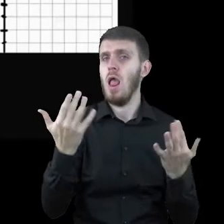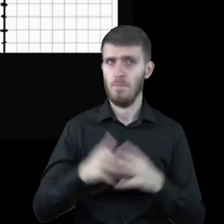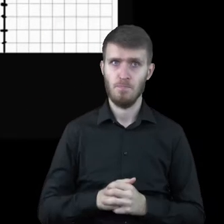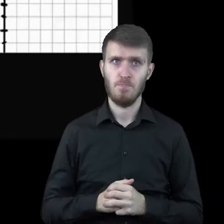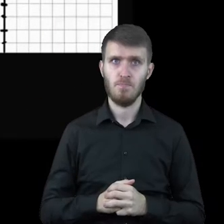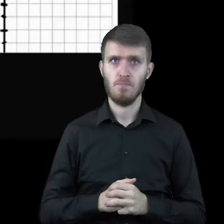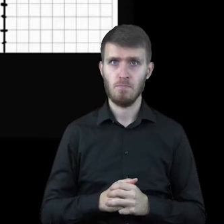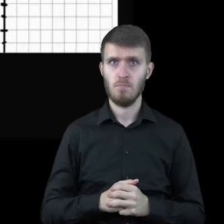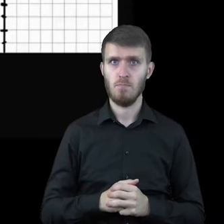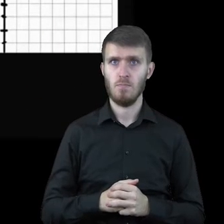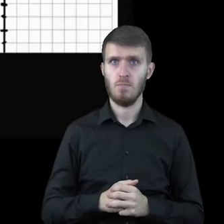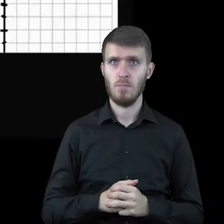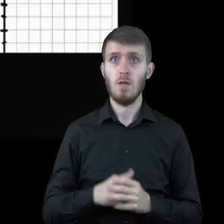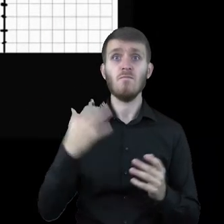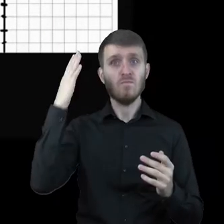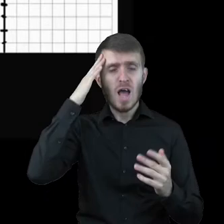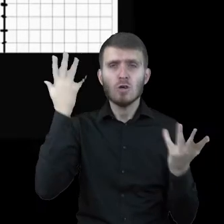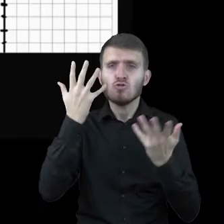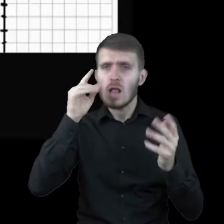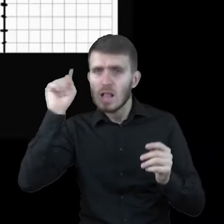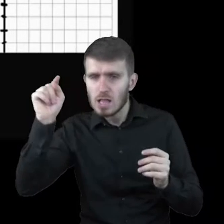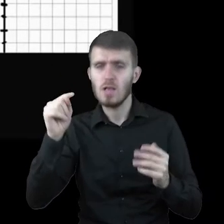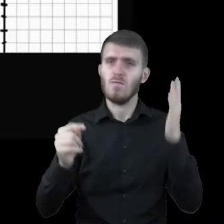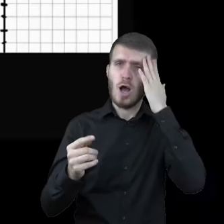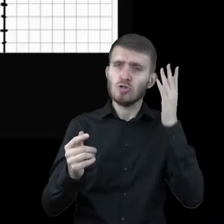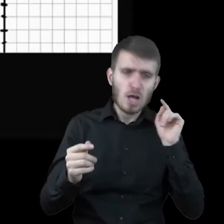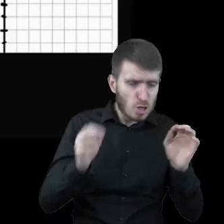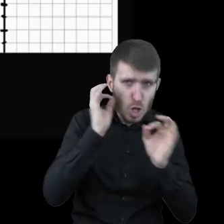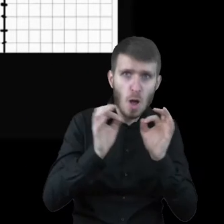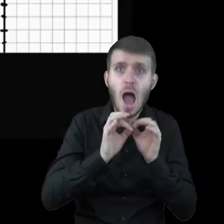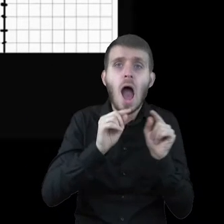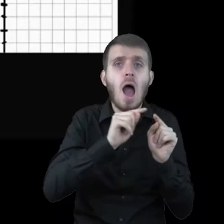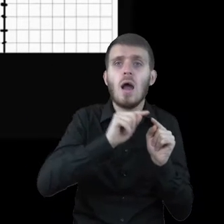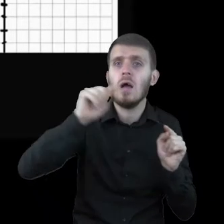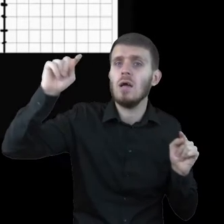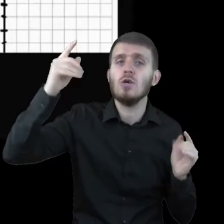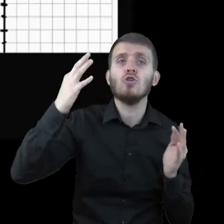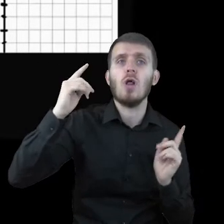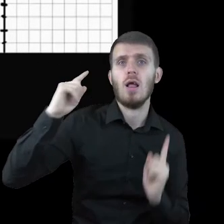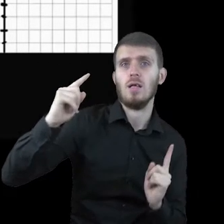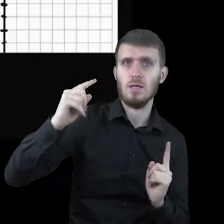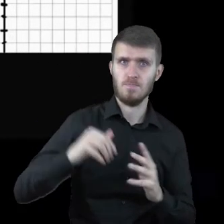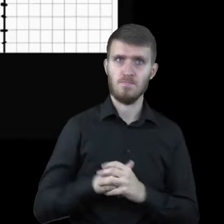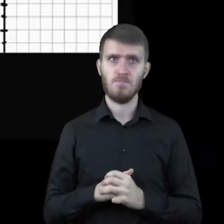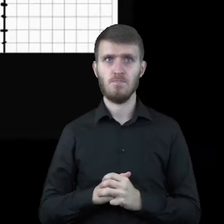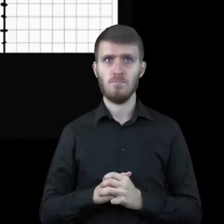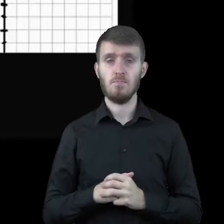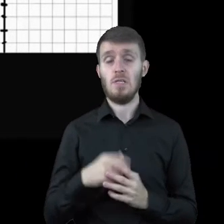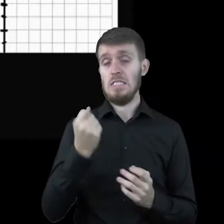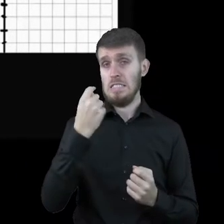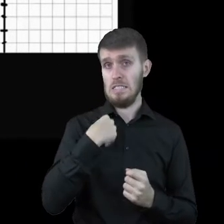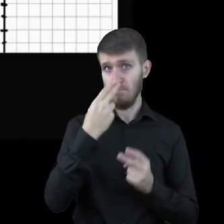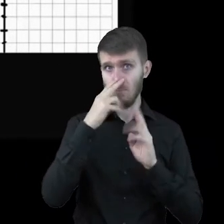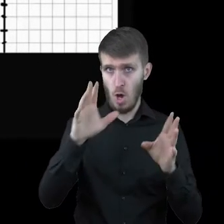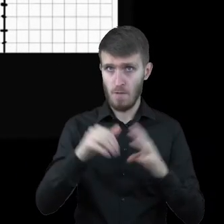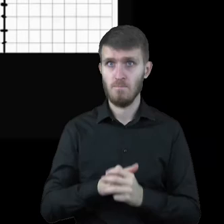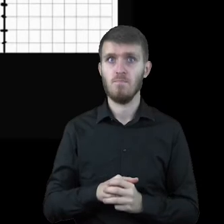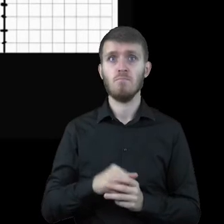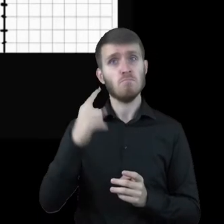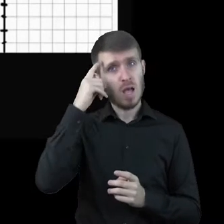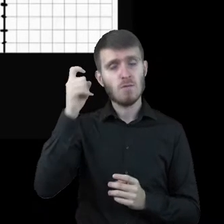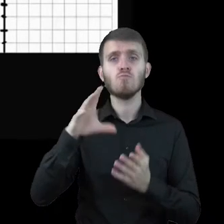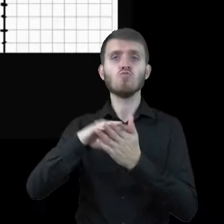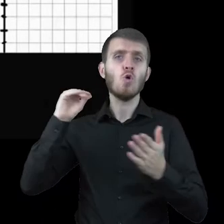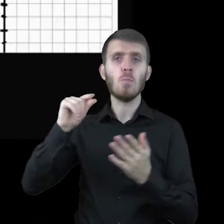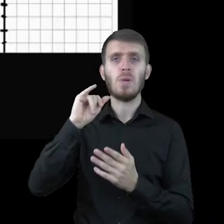znamy ich współrzędne. No i pytanie jest, jaka jest odległość między nimi. I jak zobaczymy za chwilę, jest to właściwie zastosowanie twierdzenia